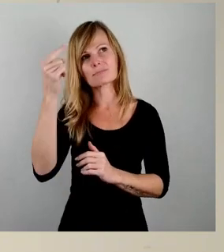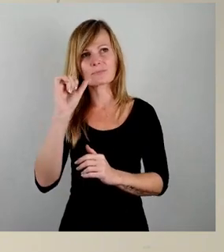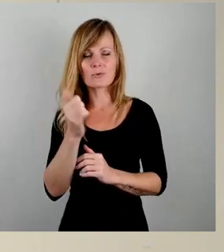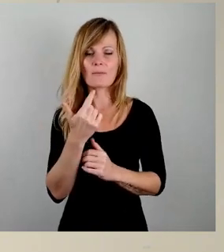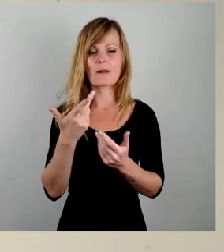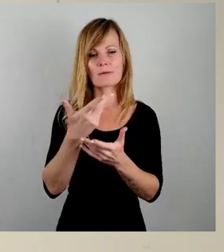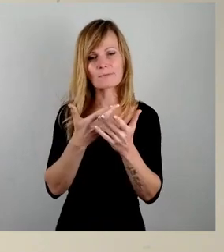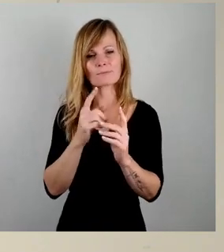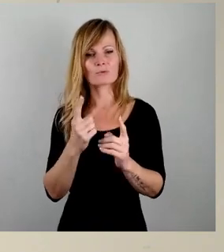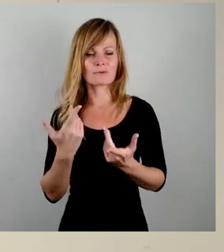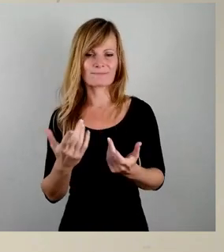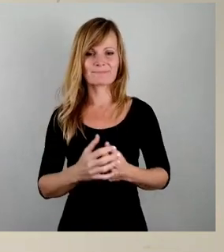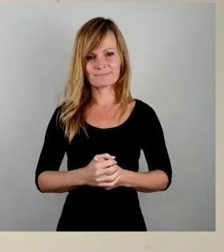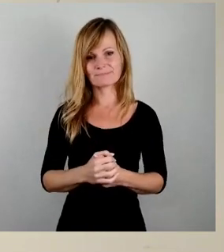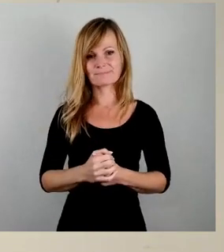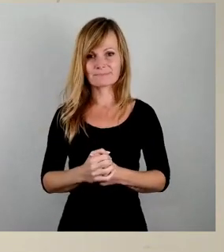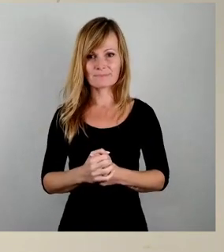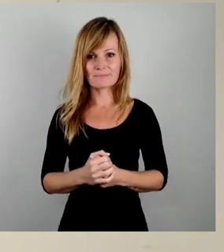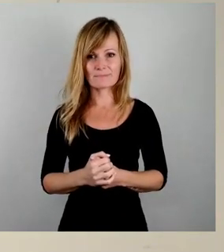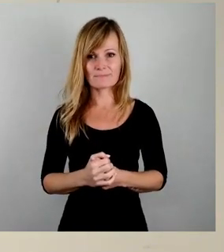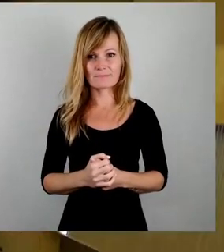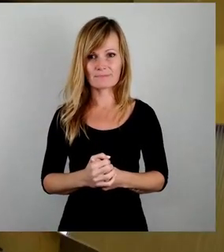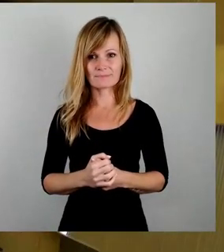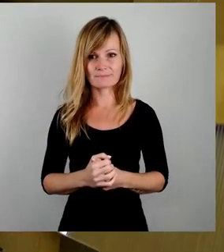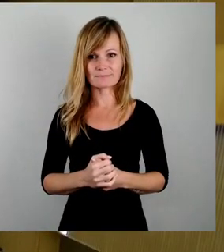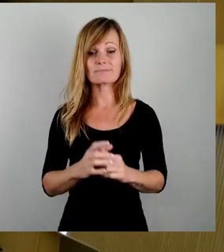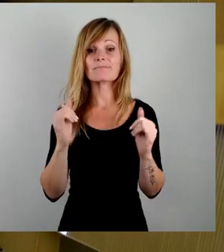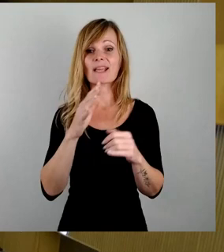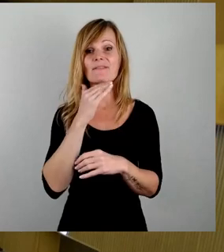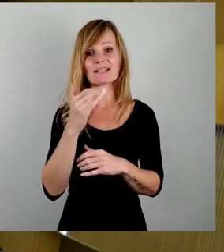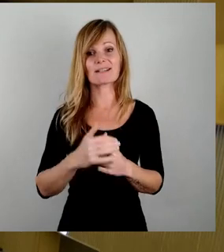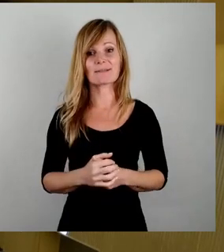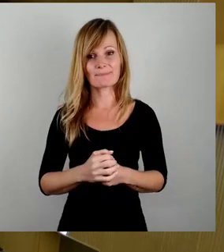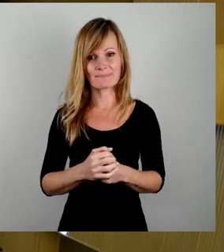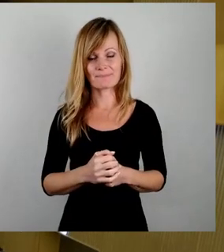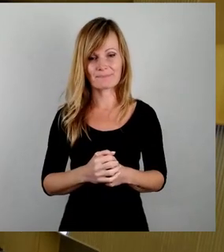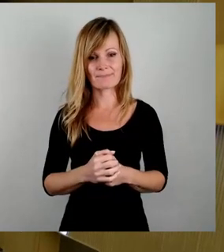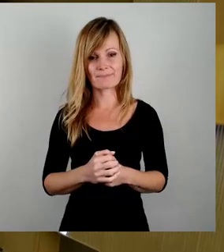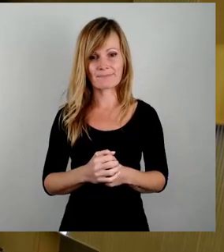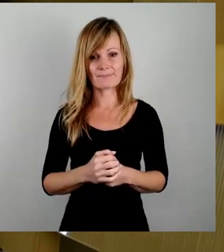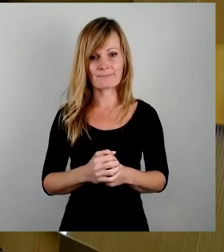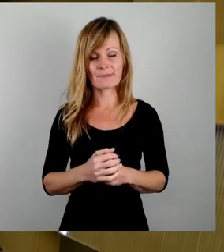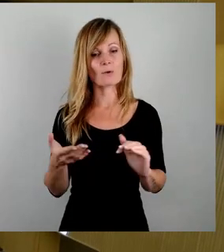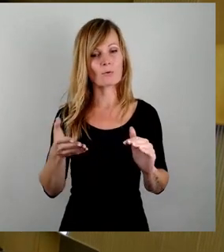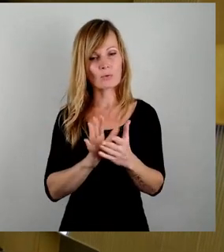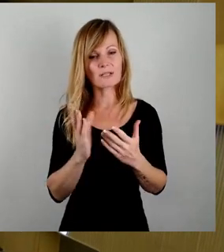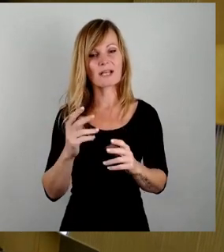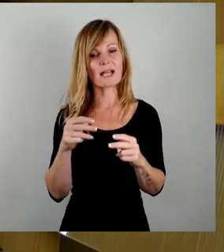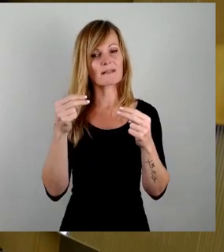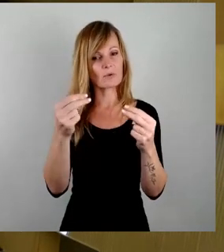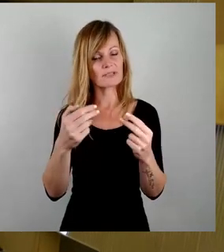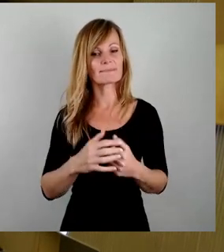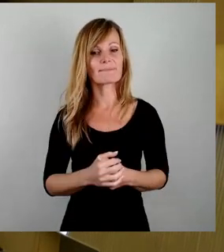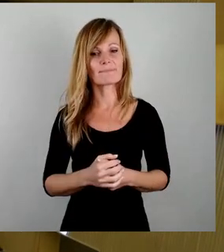nochmal überlegen können. Ja, vielen Dank. Also ich möchte noch mal kurz erwähnen oder antworten, das ist